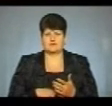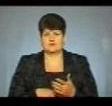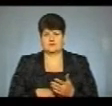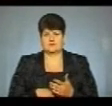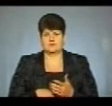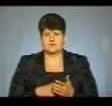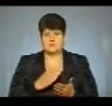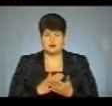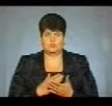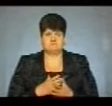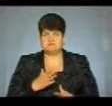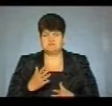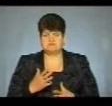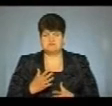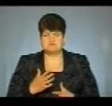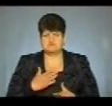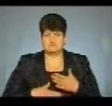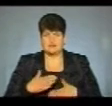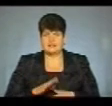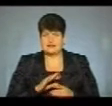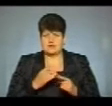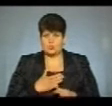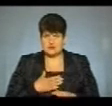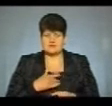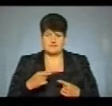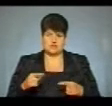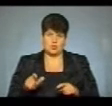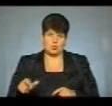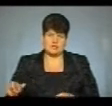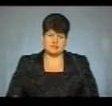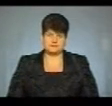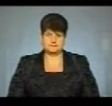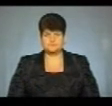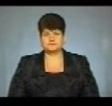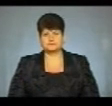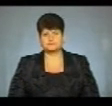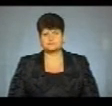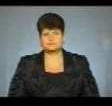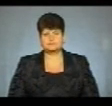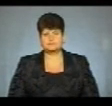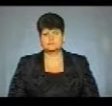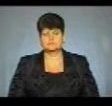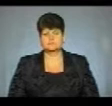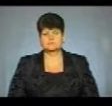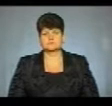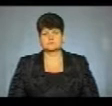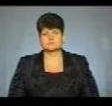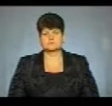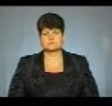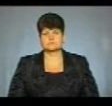захоплення не тільки в нас, але й в інших людей. Богдан Буденчук, Марта Журавель. Новини на Суспільному.